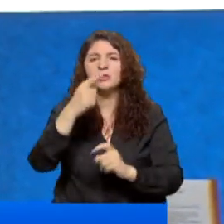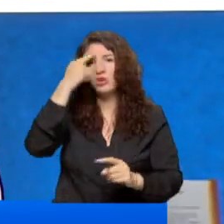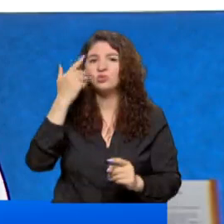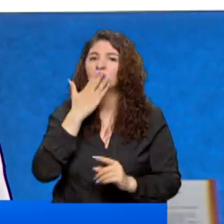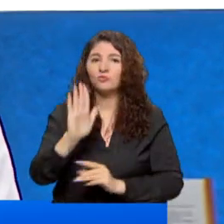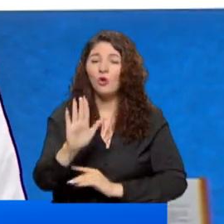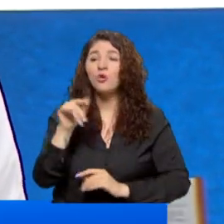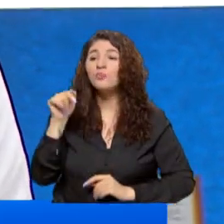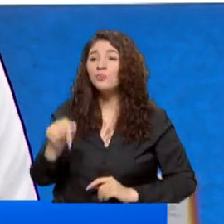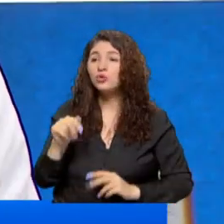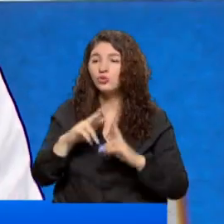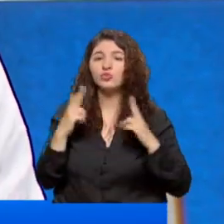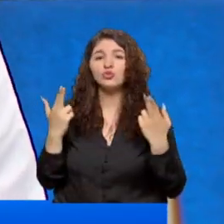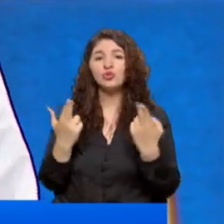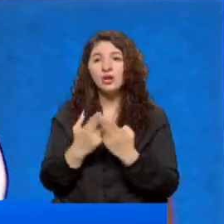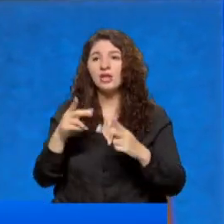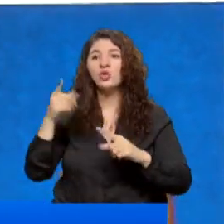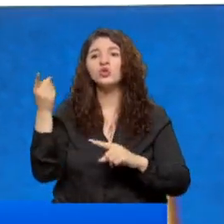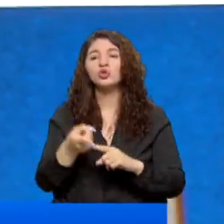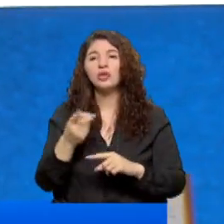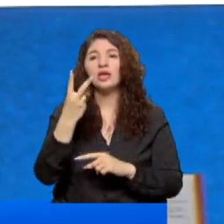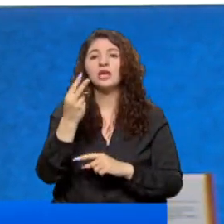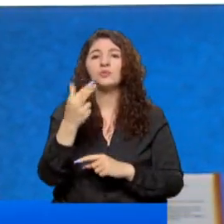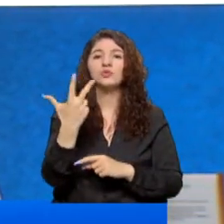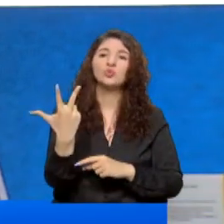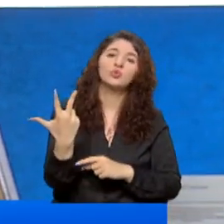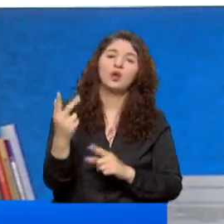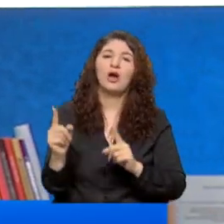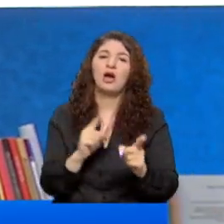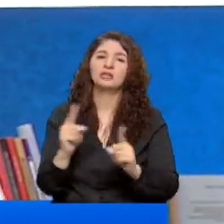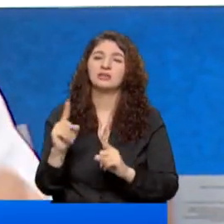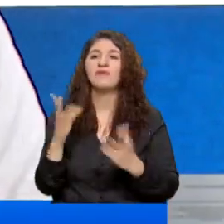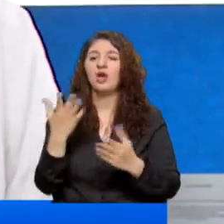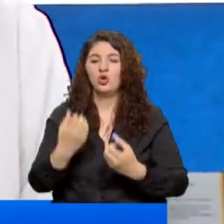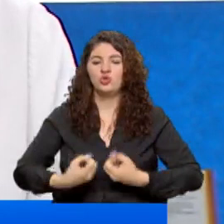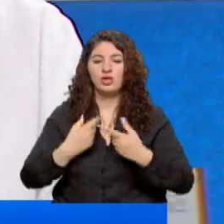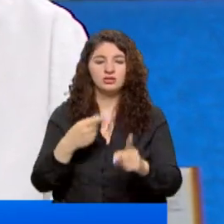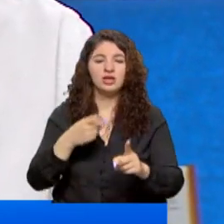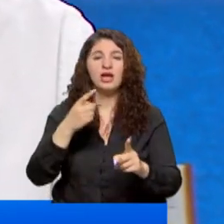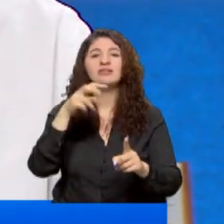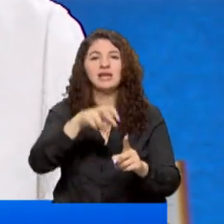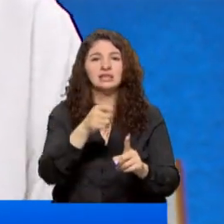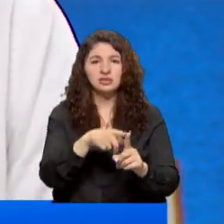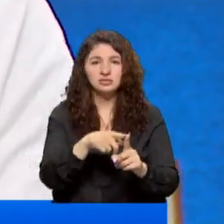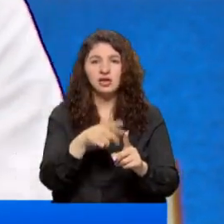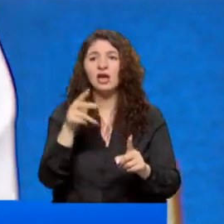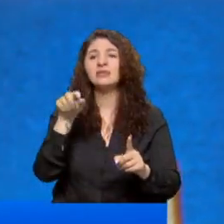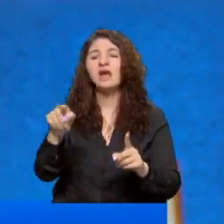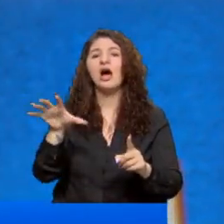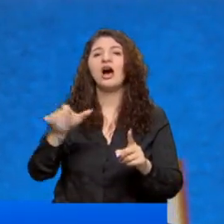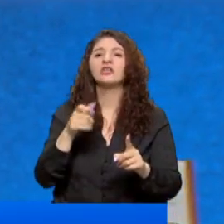yoktur burada bu Sağdaki oran iki buçukta 3 arasındadır yani üreticinin fiyatı 8 liraysa